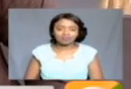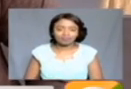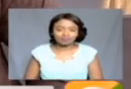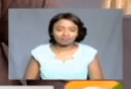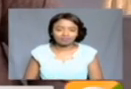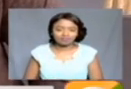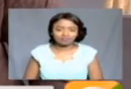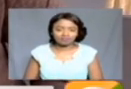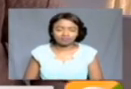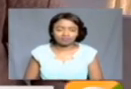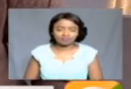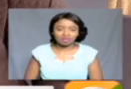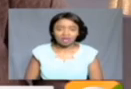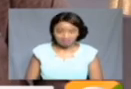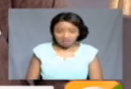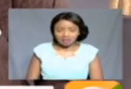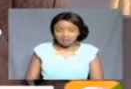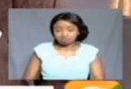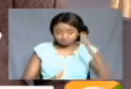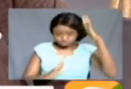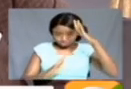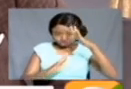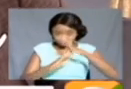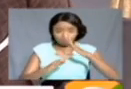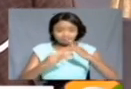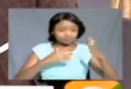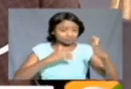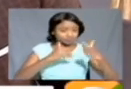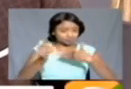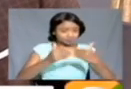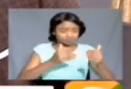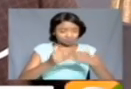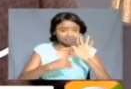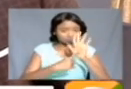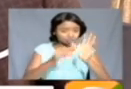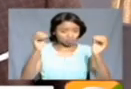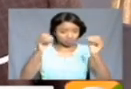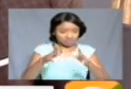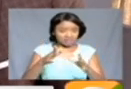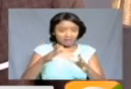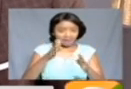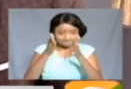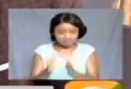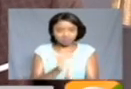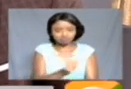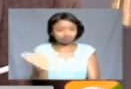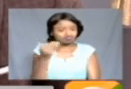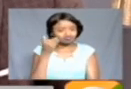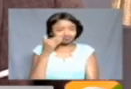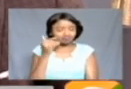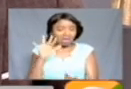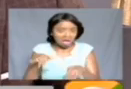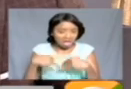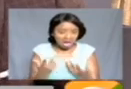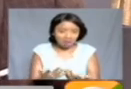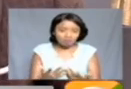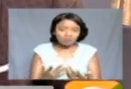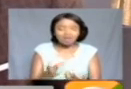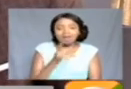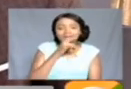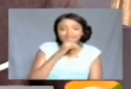kama moja wapo ya ishara kubwa. Wakati mume ama mke amesema tuishi tunapendana